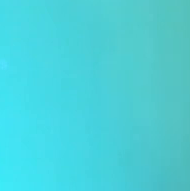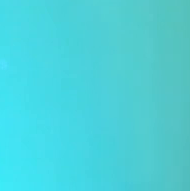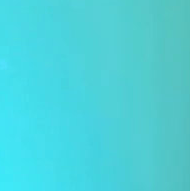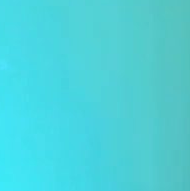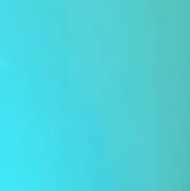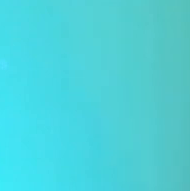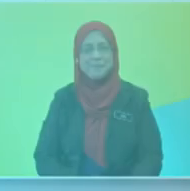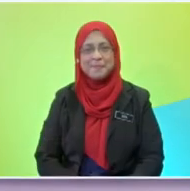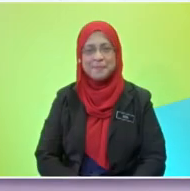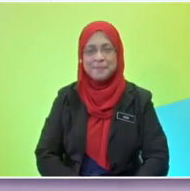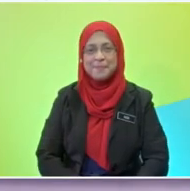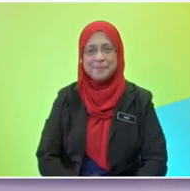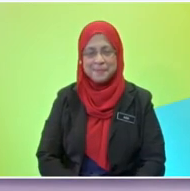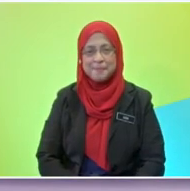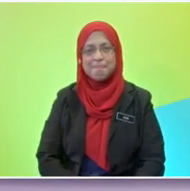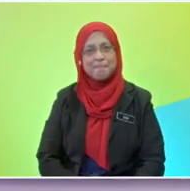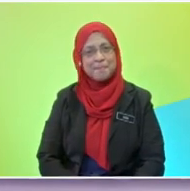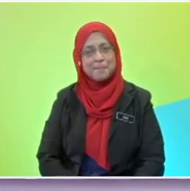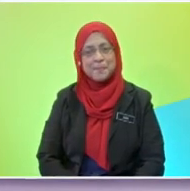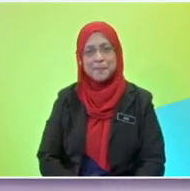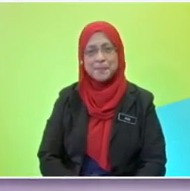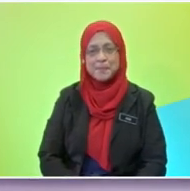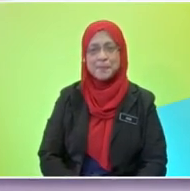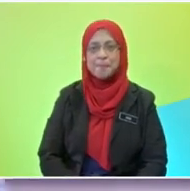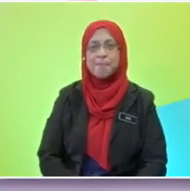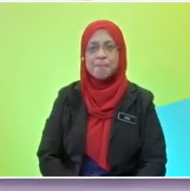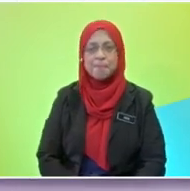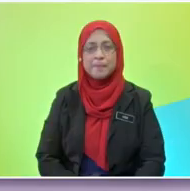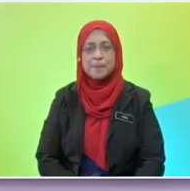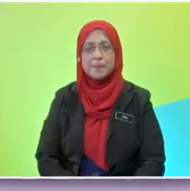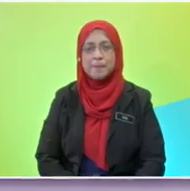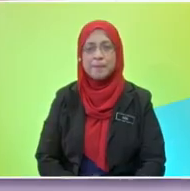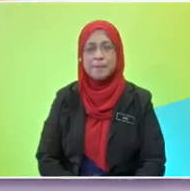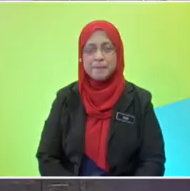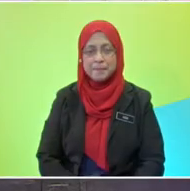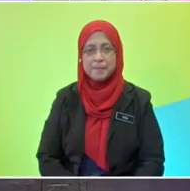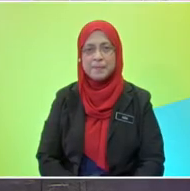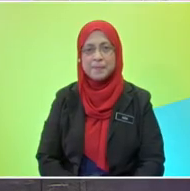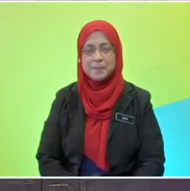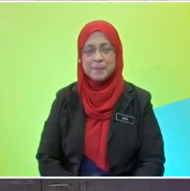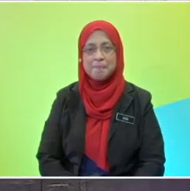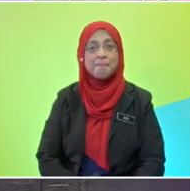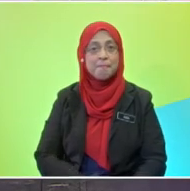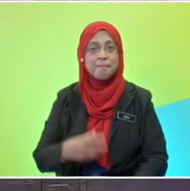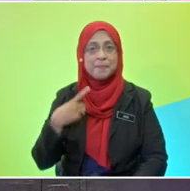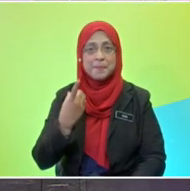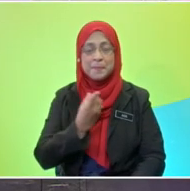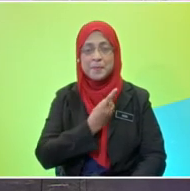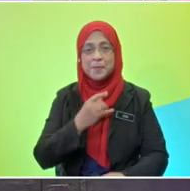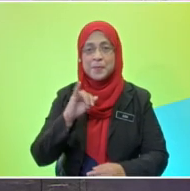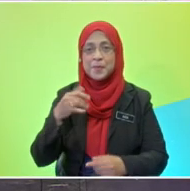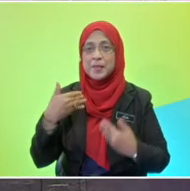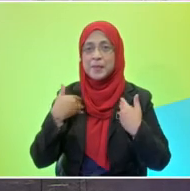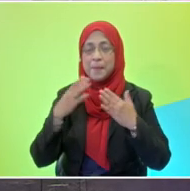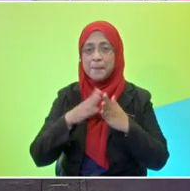Baik Terima Kasih Cikgu kami bersama dengan kami pada hari ini jadi Ustaz sama Cikgu kita bukan bertiga saja tetapi kita bersama dengan